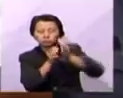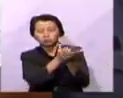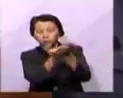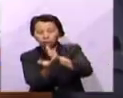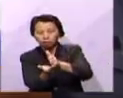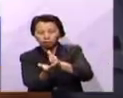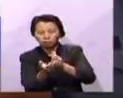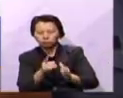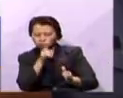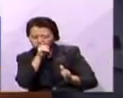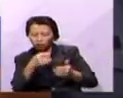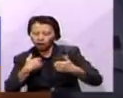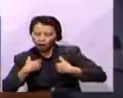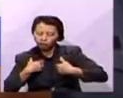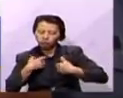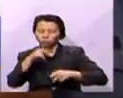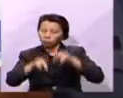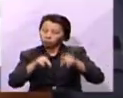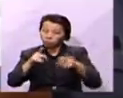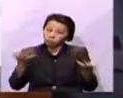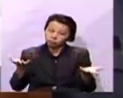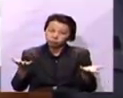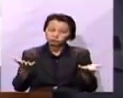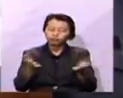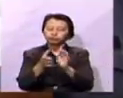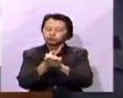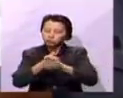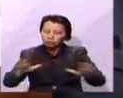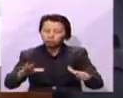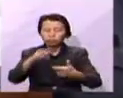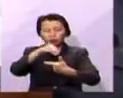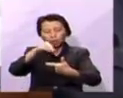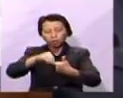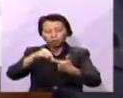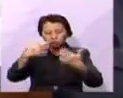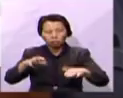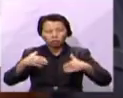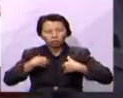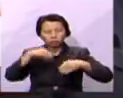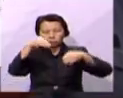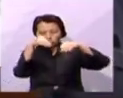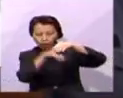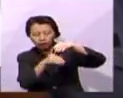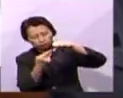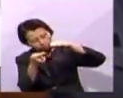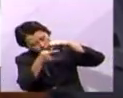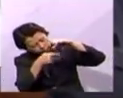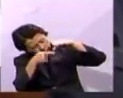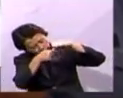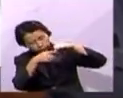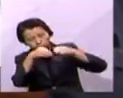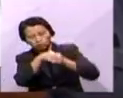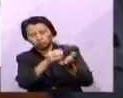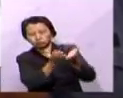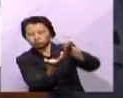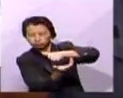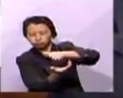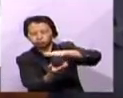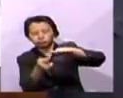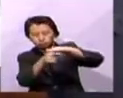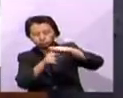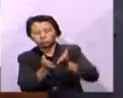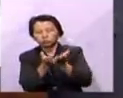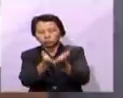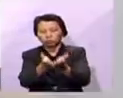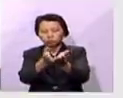ada tak lagi mangsa-mangsa yang terselamat ataupun yang berada di dalam kompartmen di